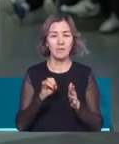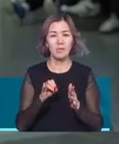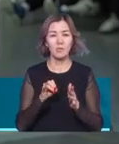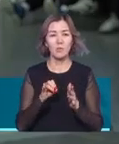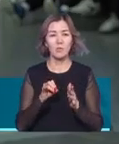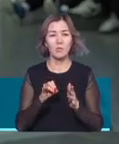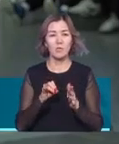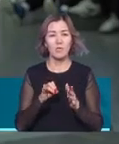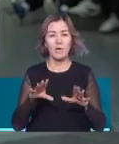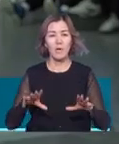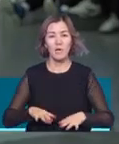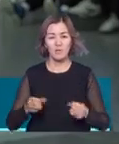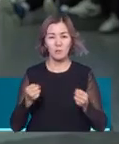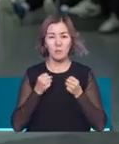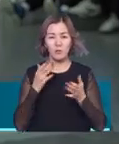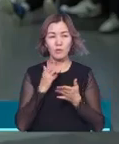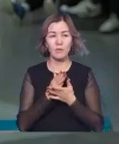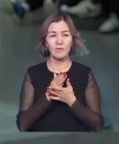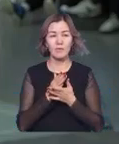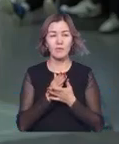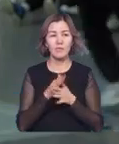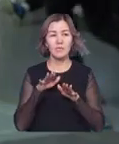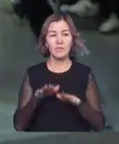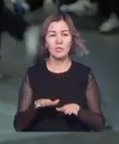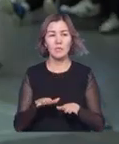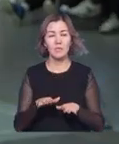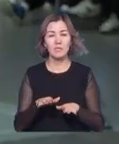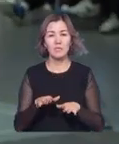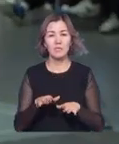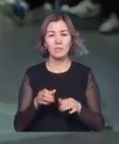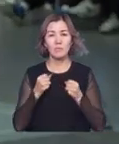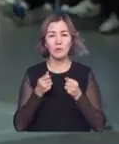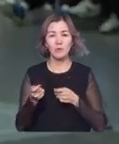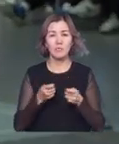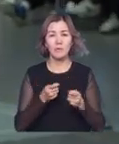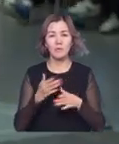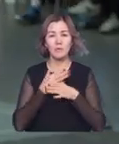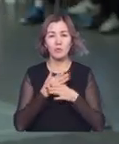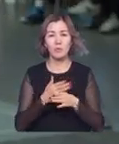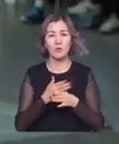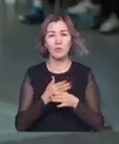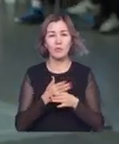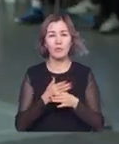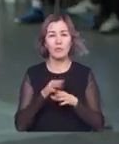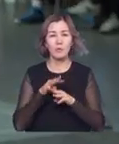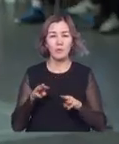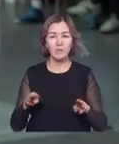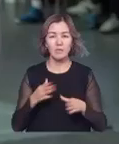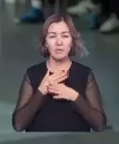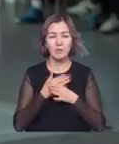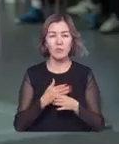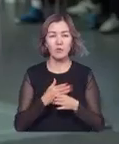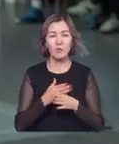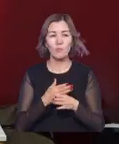спортының түрлері бар. Бұл саладан жергілікті спорт басқармасының қолдауымен, және мына министрліктің қолдауымен,